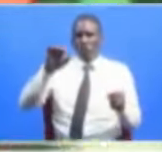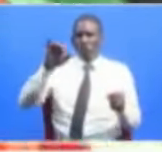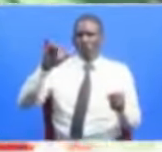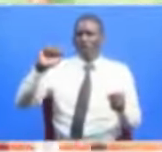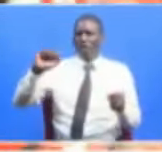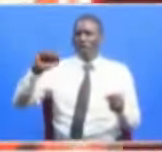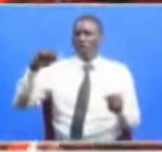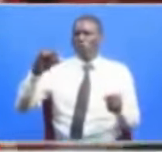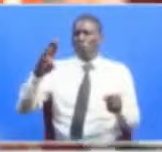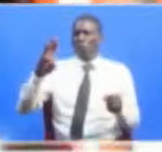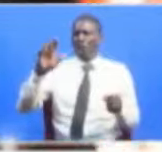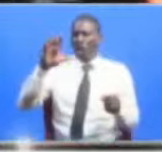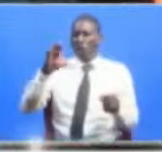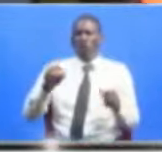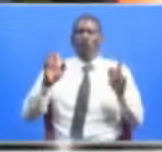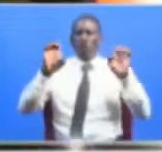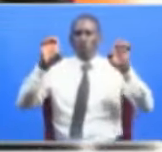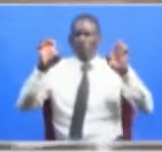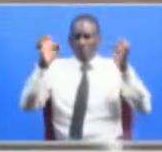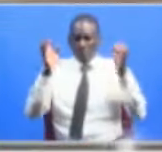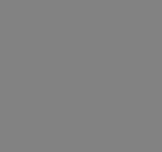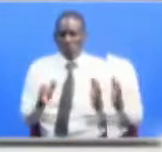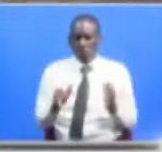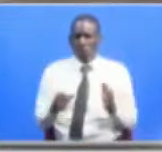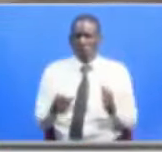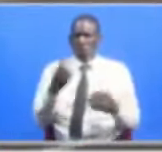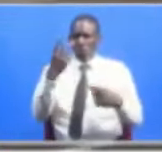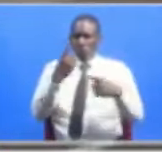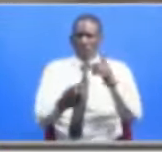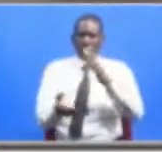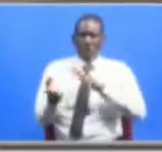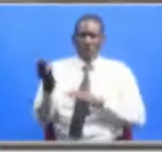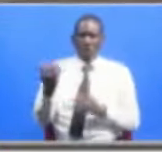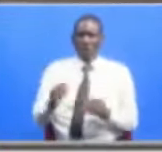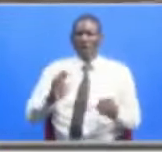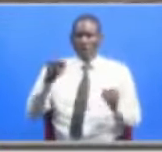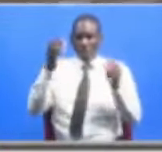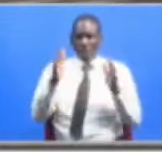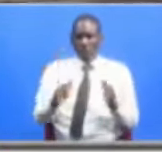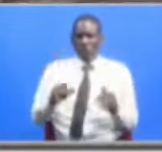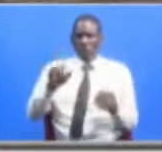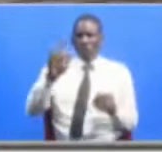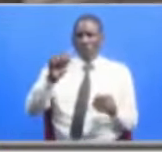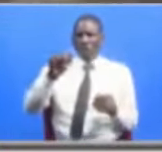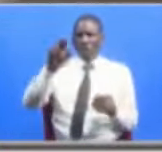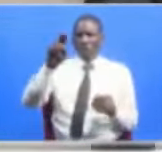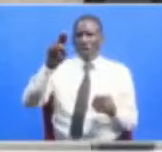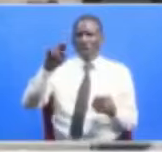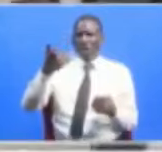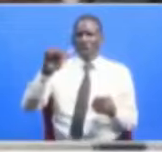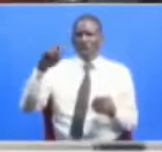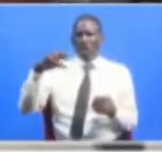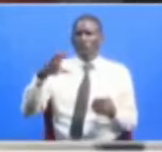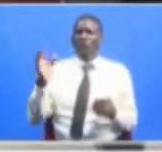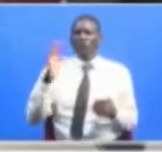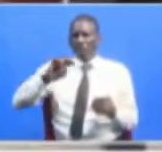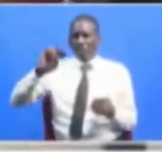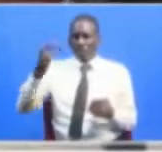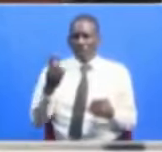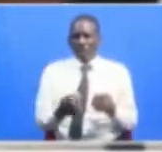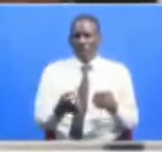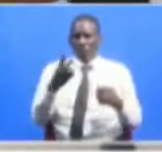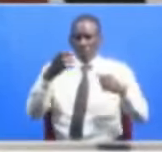ethiopia aliand kisha celon miak miw iliyan ma nyango alimalele wa Pili Ka muda dakika